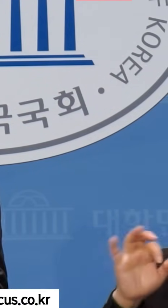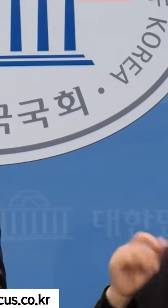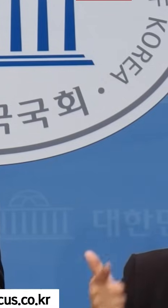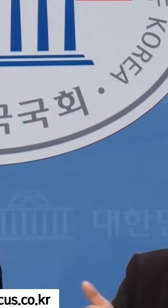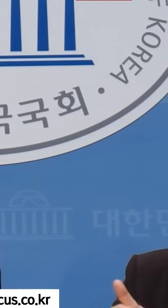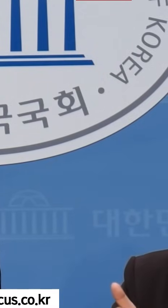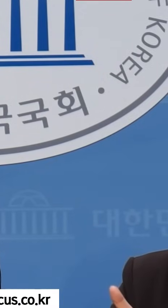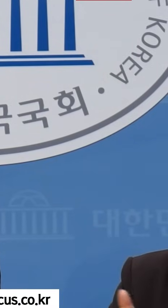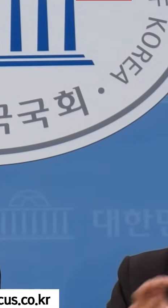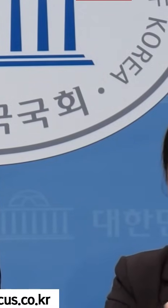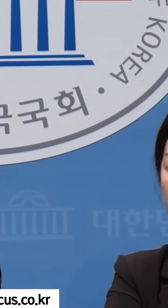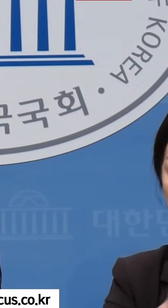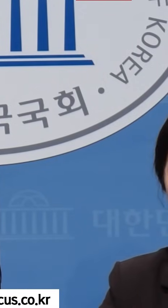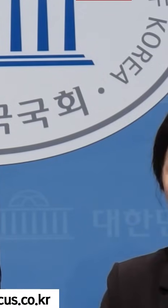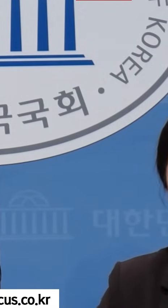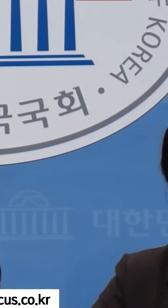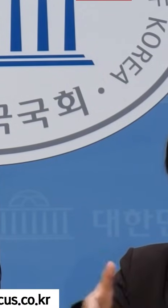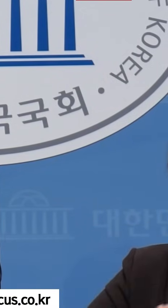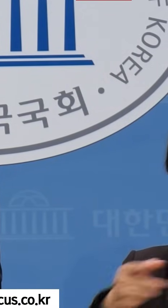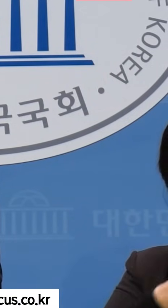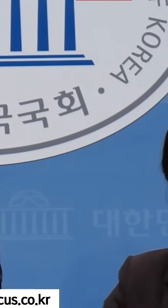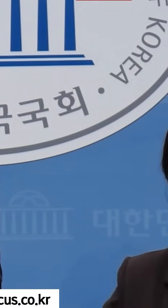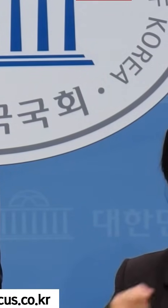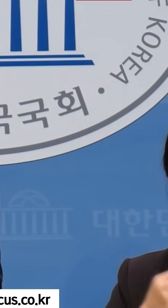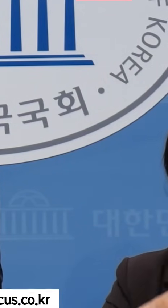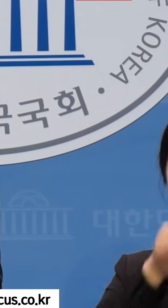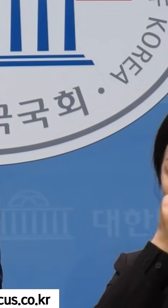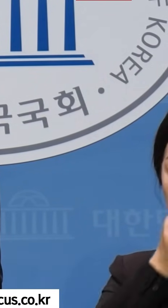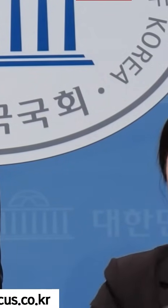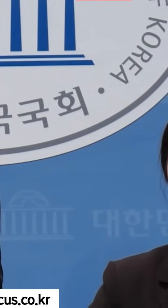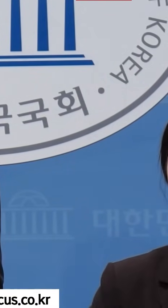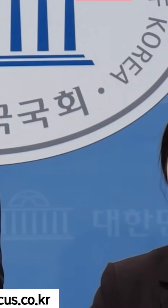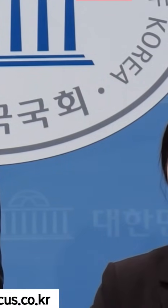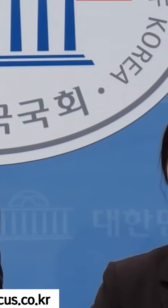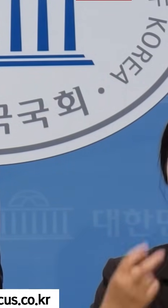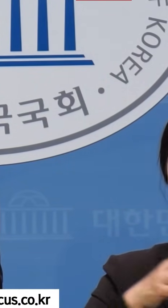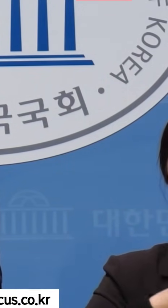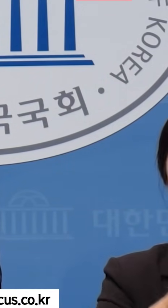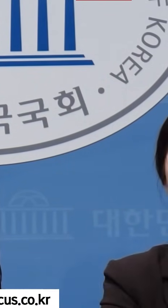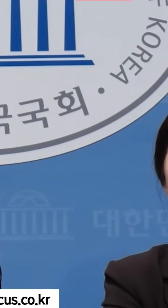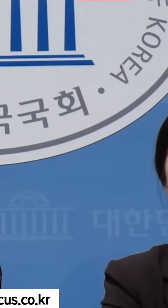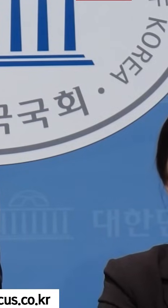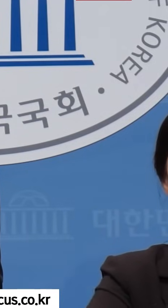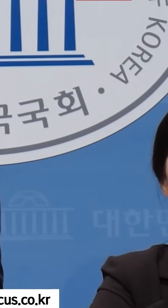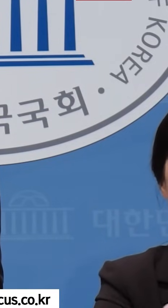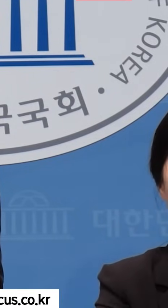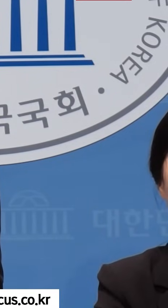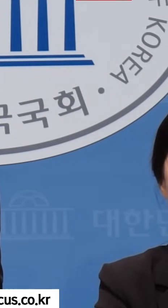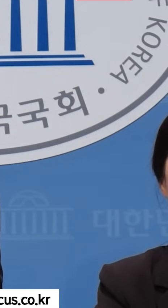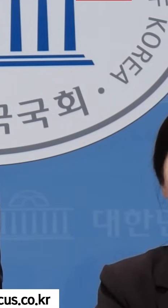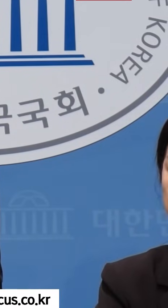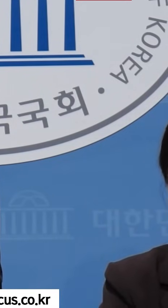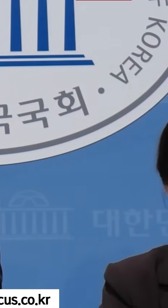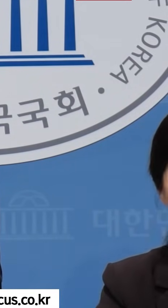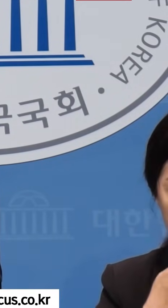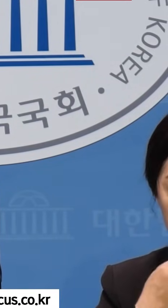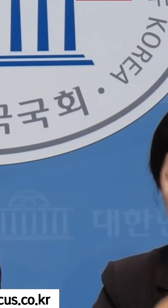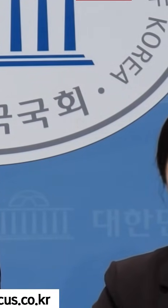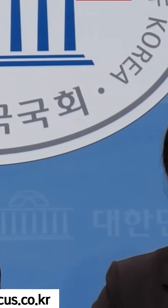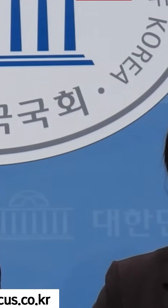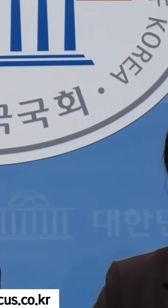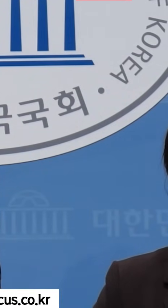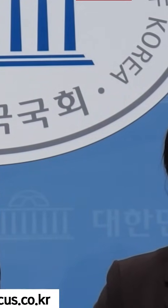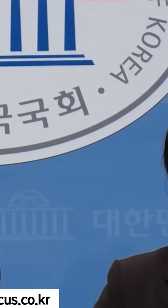무차별 공격함으로써 자신의 불법적인 국정농단 행위에 대해 불복하고 최순실 일가의